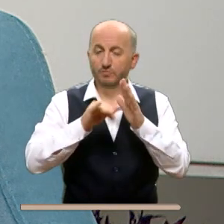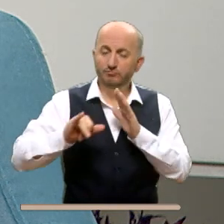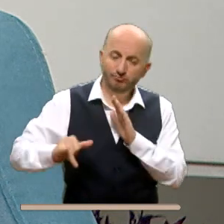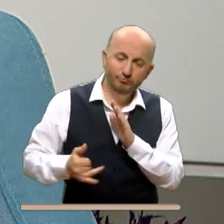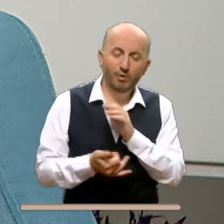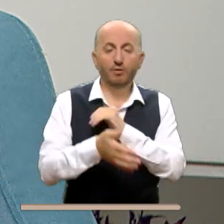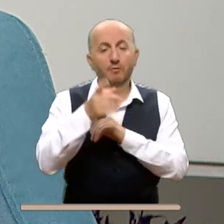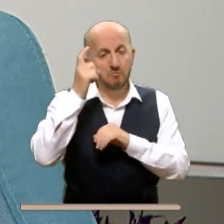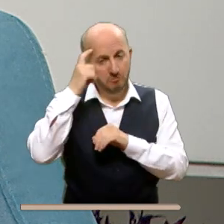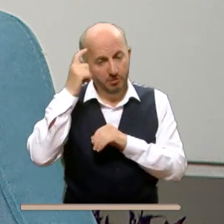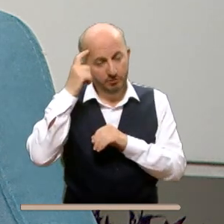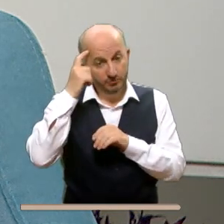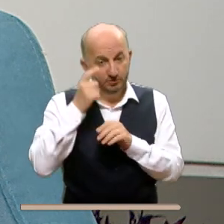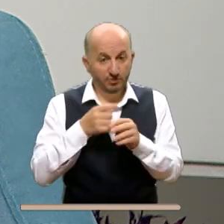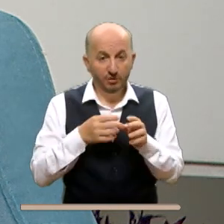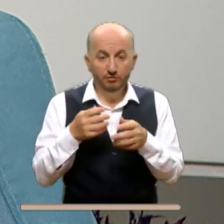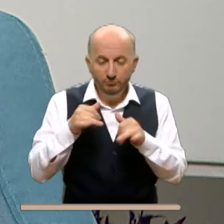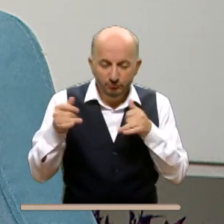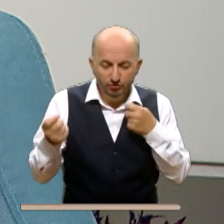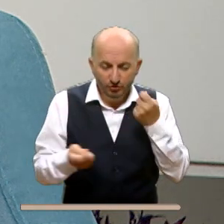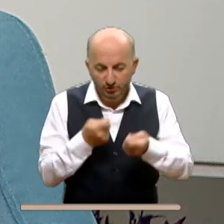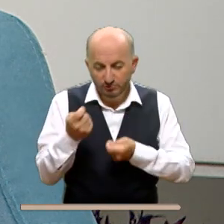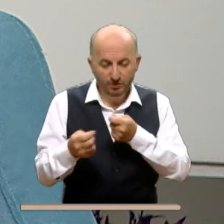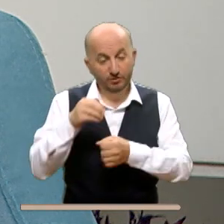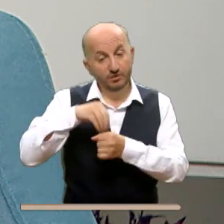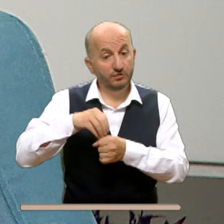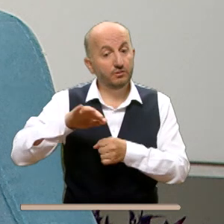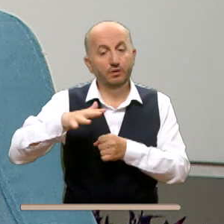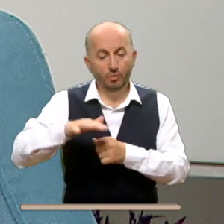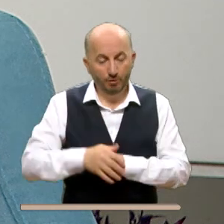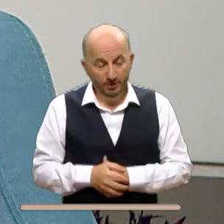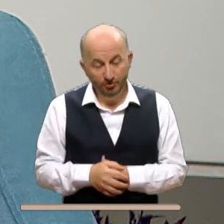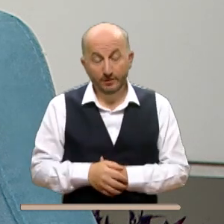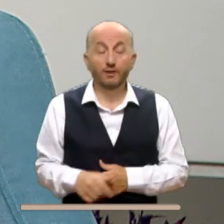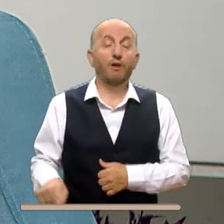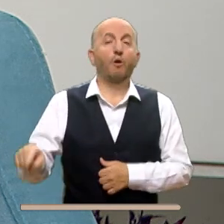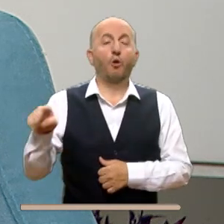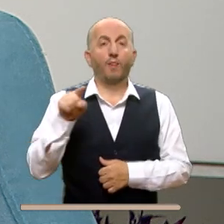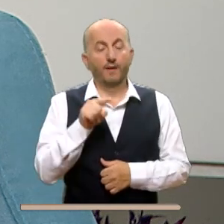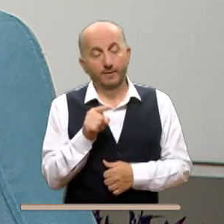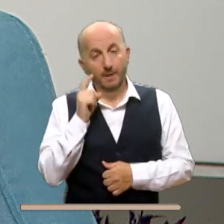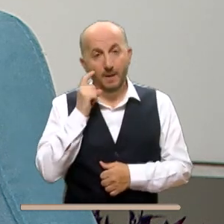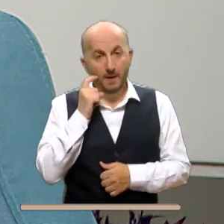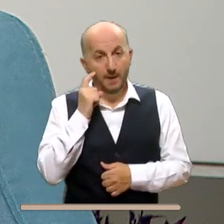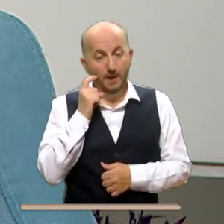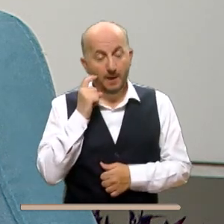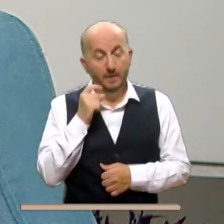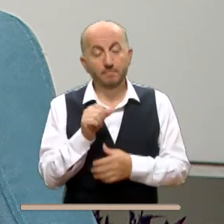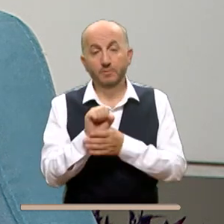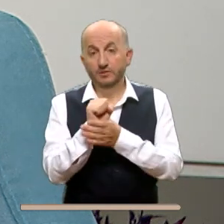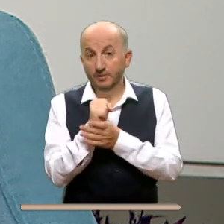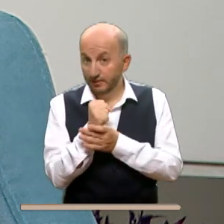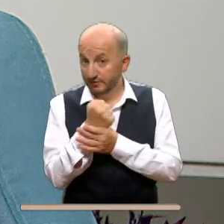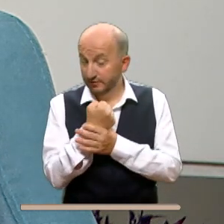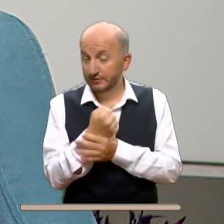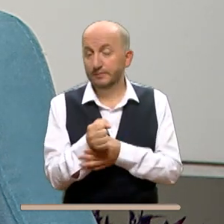bilimsel faaliyet içerisinde de olabilecekler. Onlara bir şekilde mesleki